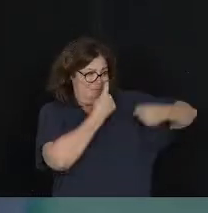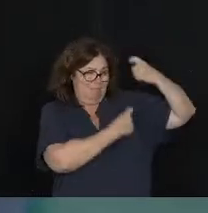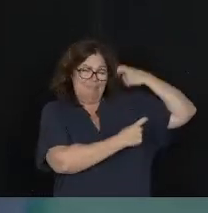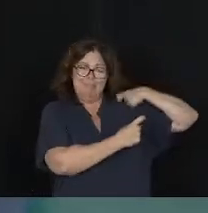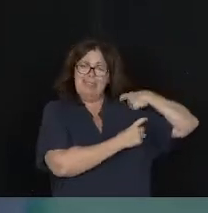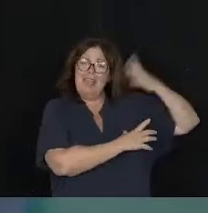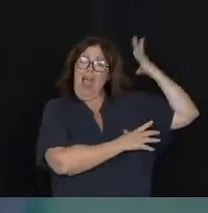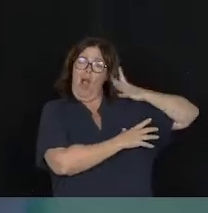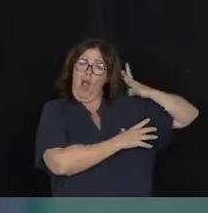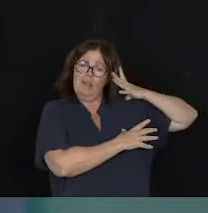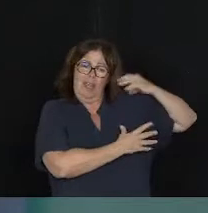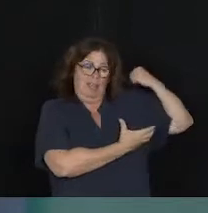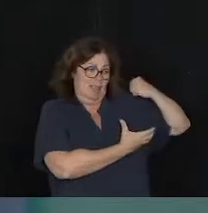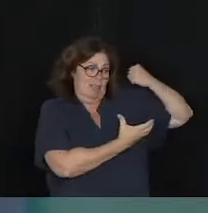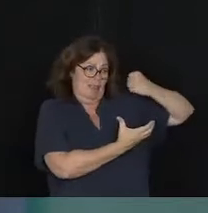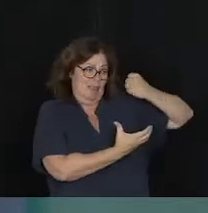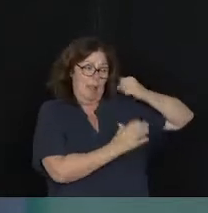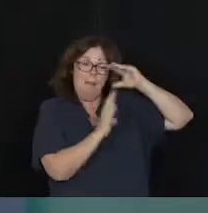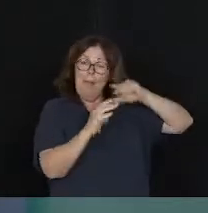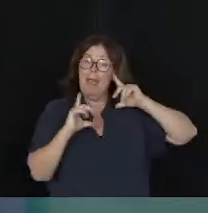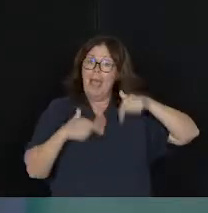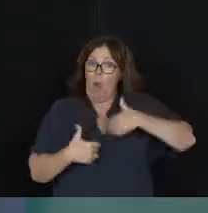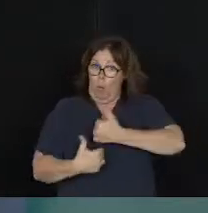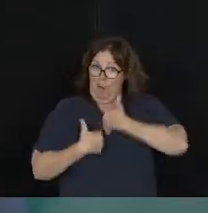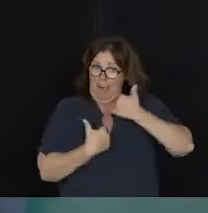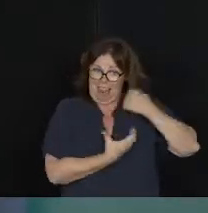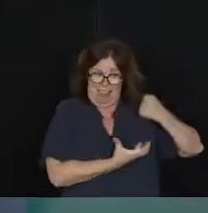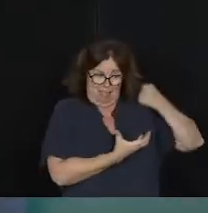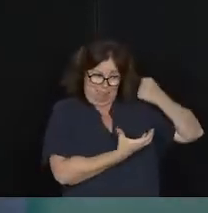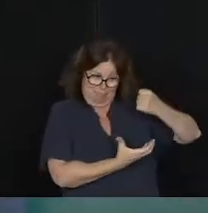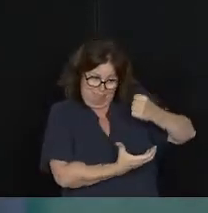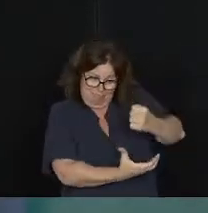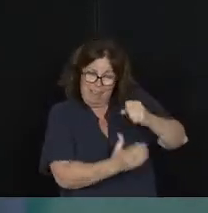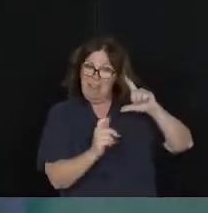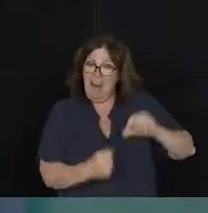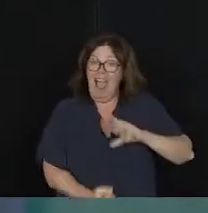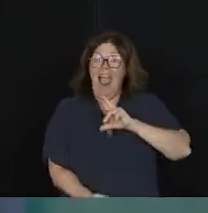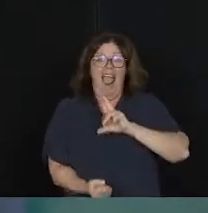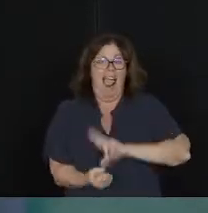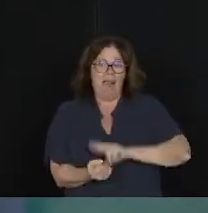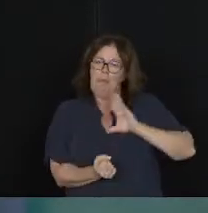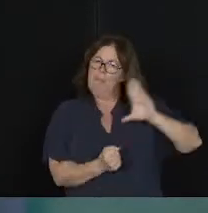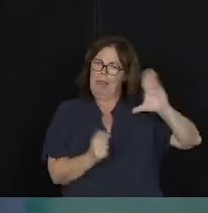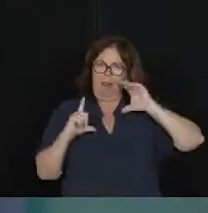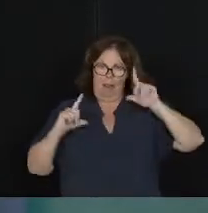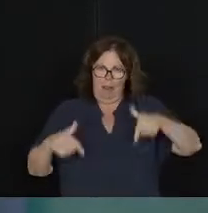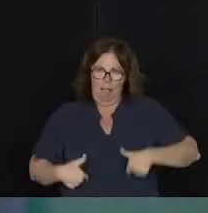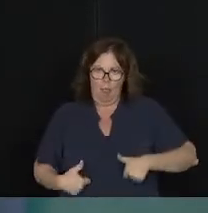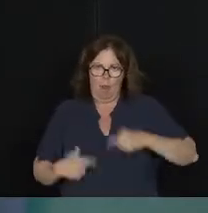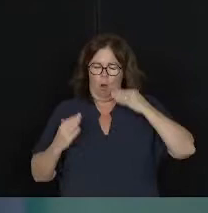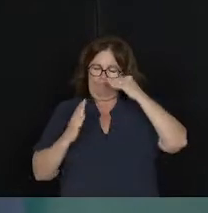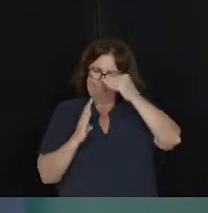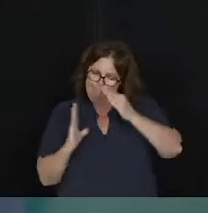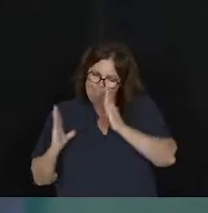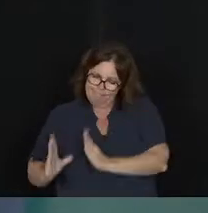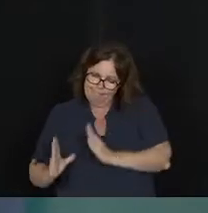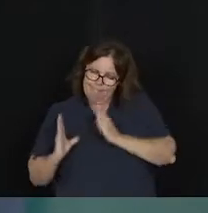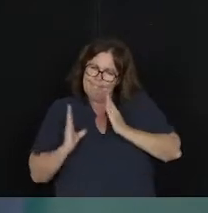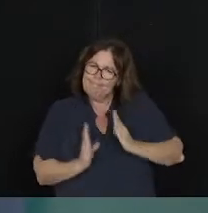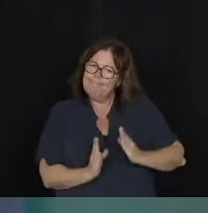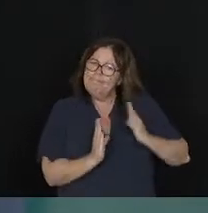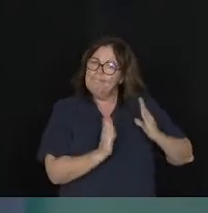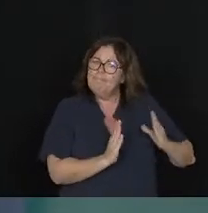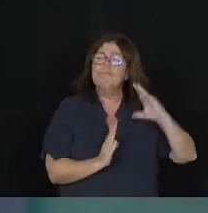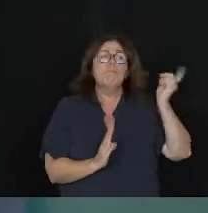conventuelles et des pratiques militaires des premiers lycées. Les régulations des temps scolaires, si elles ont subi de profondes modifications, ne se sont jamais